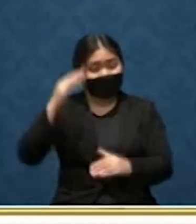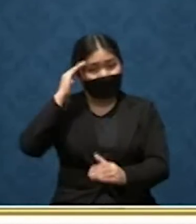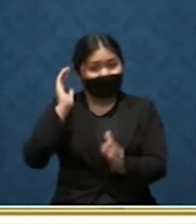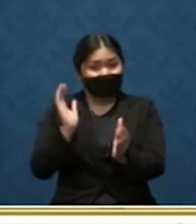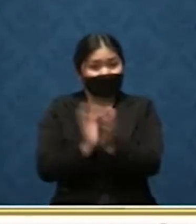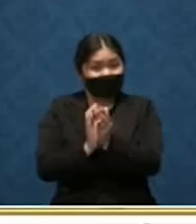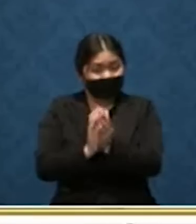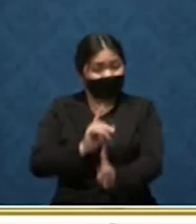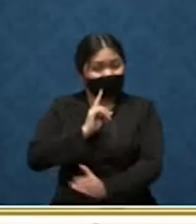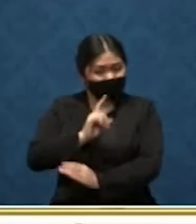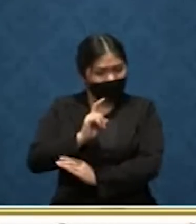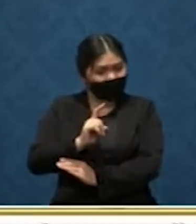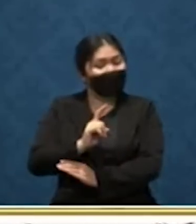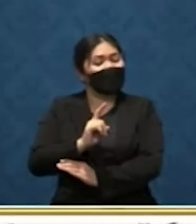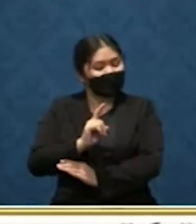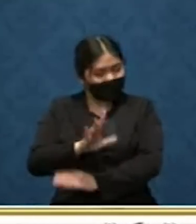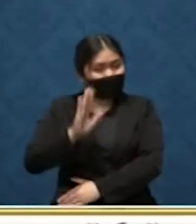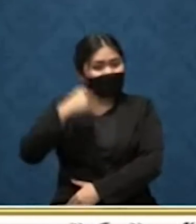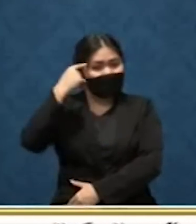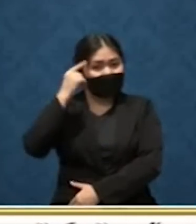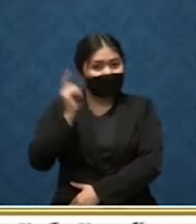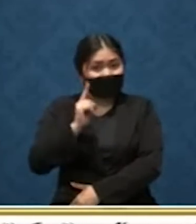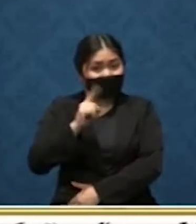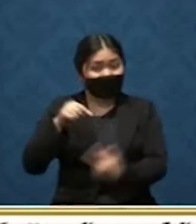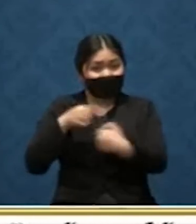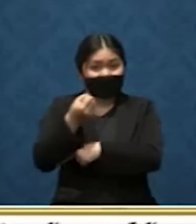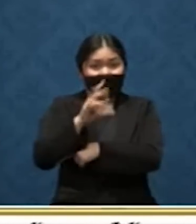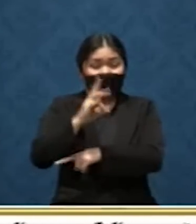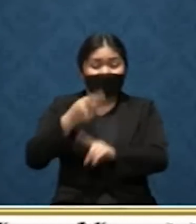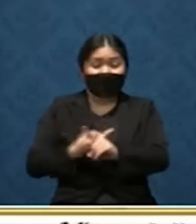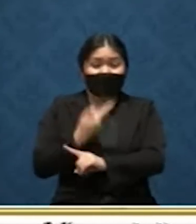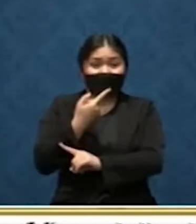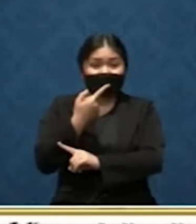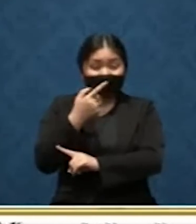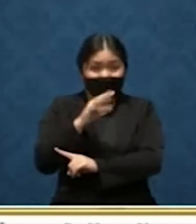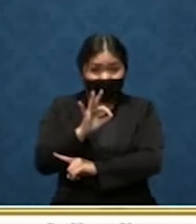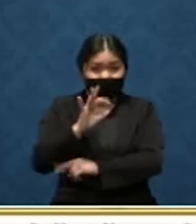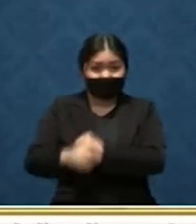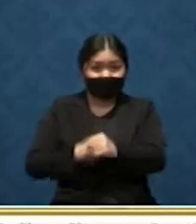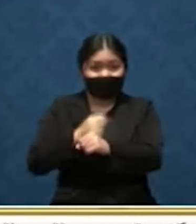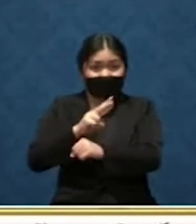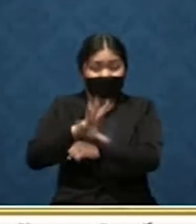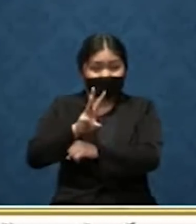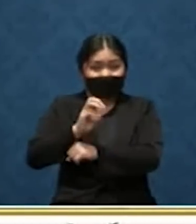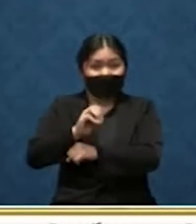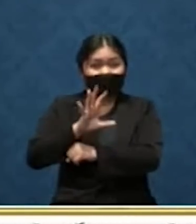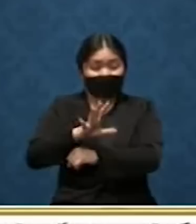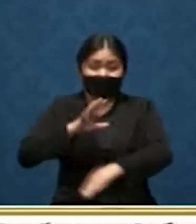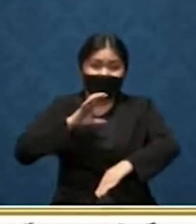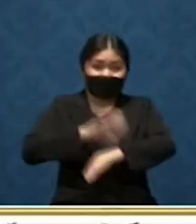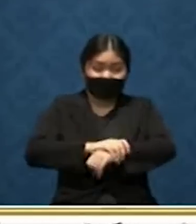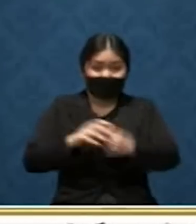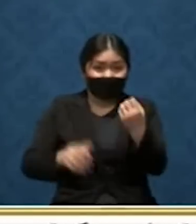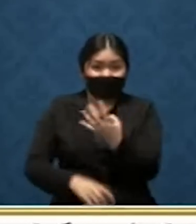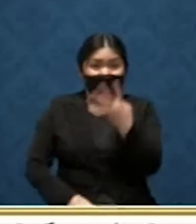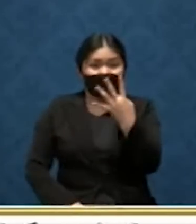นครบานเขากไม่รอช้าครับ17 กันยา 65จับกลุ่มผู้ต้องหาลายสำคัญได้ 4 ล